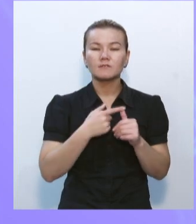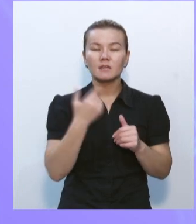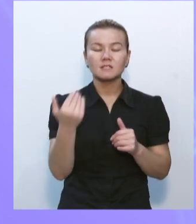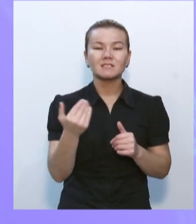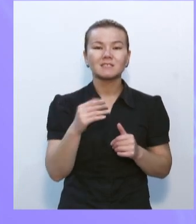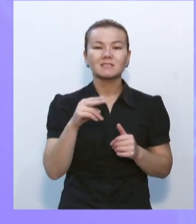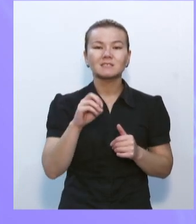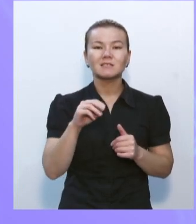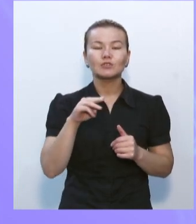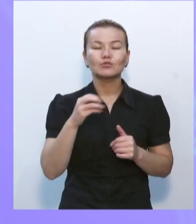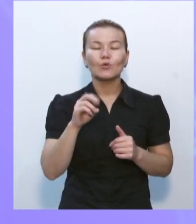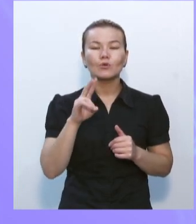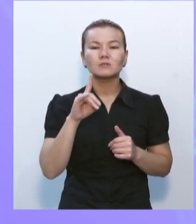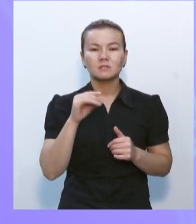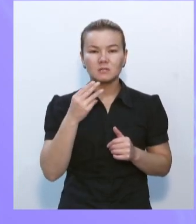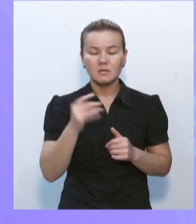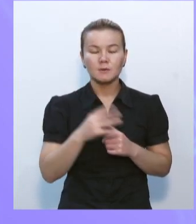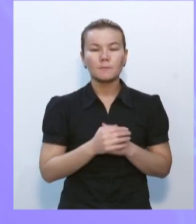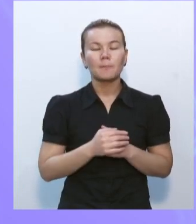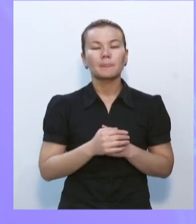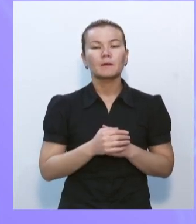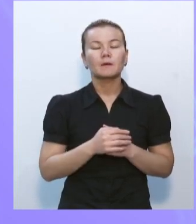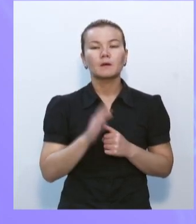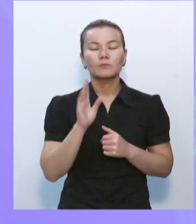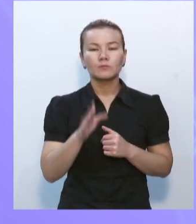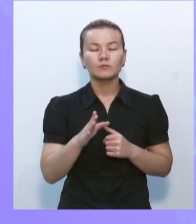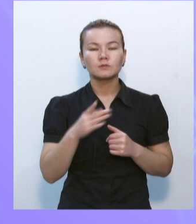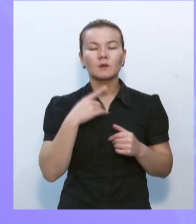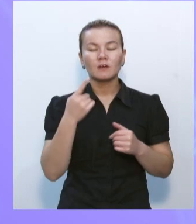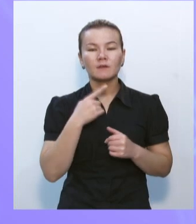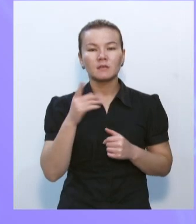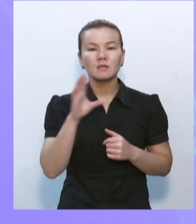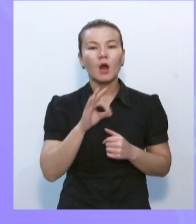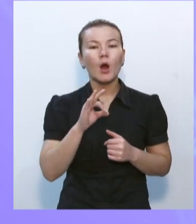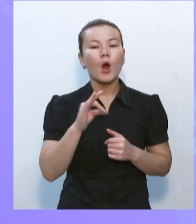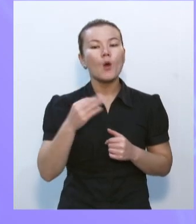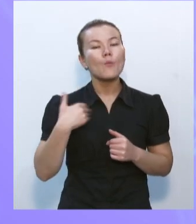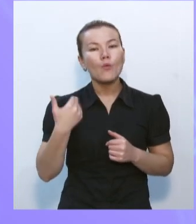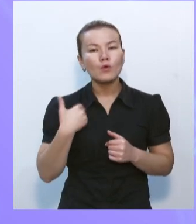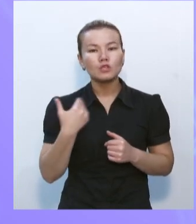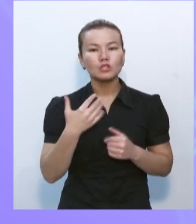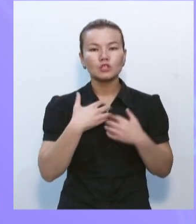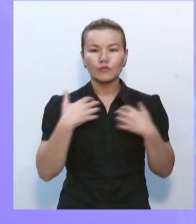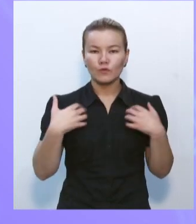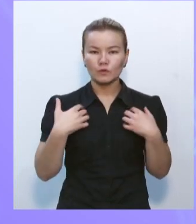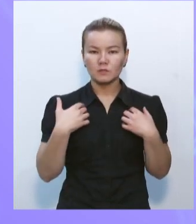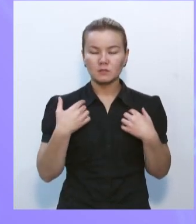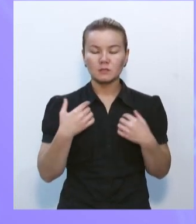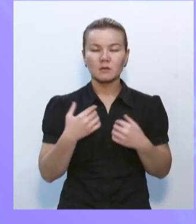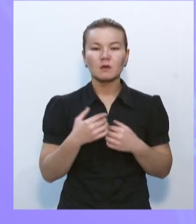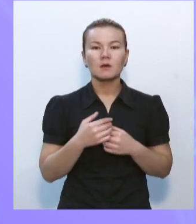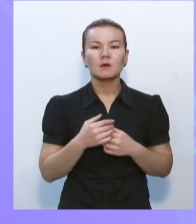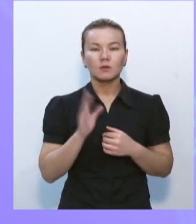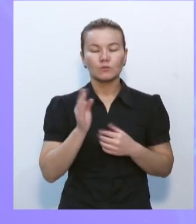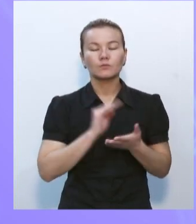Жаныбарлардын адамга берген пайдасын айтып, жана жазып бересиңер.